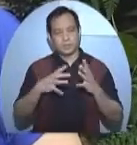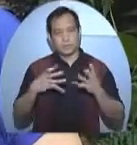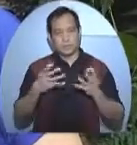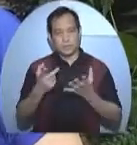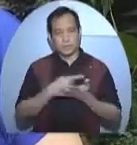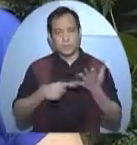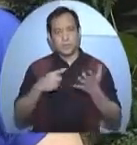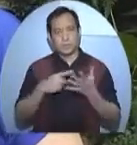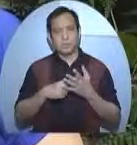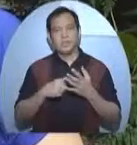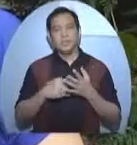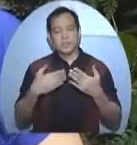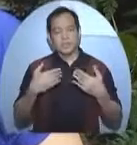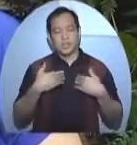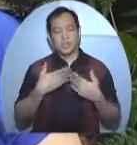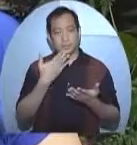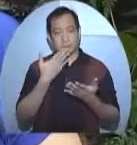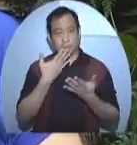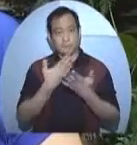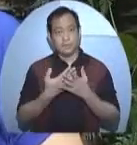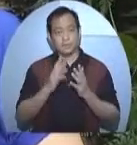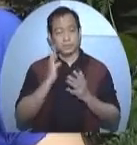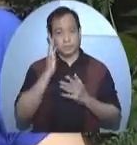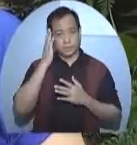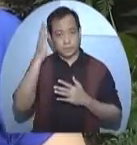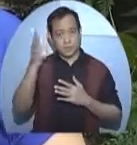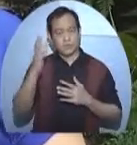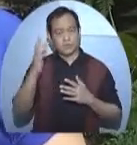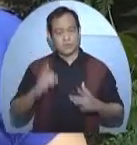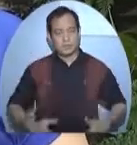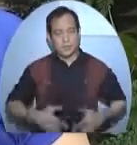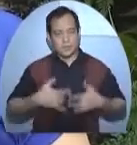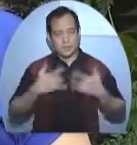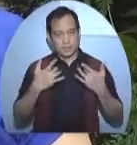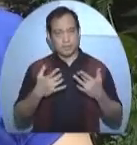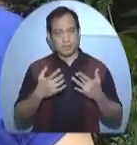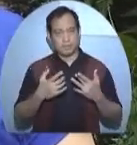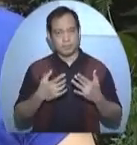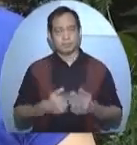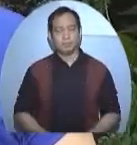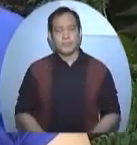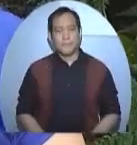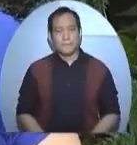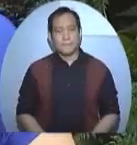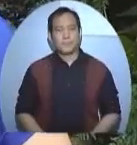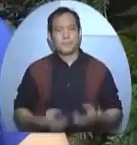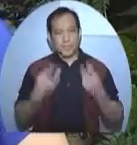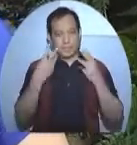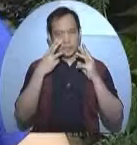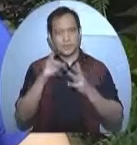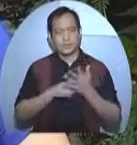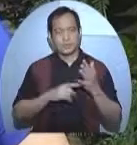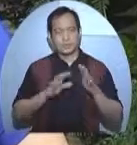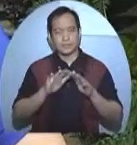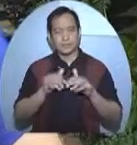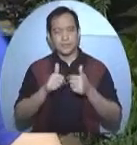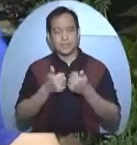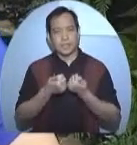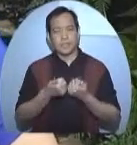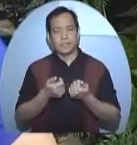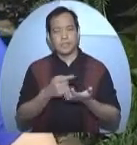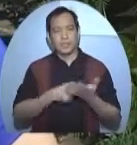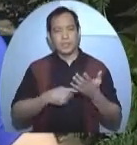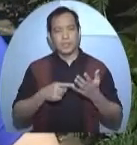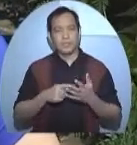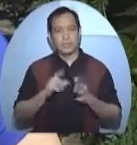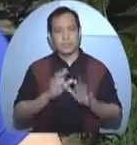din itong mapabuti ang kanilang pananaw sa buhay, ang maging positibo. Narito po, panoorin natin kung paano